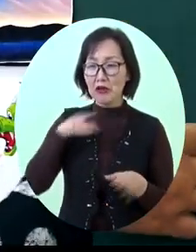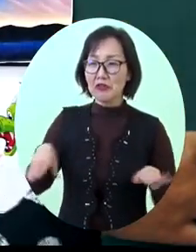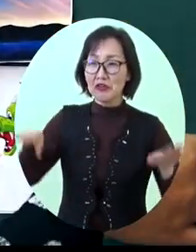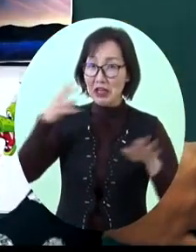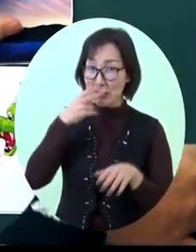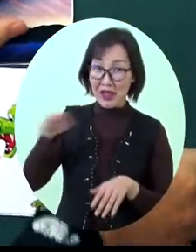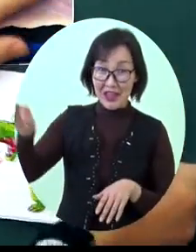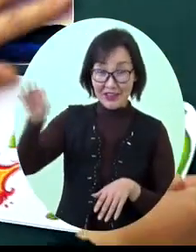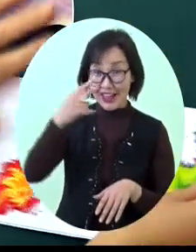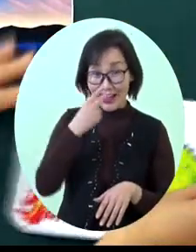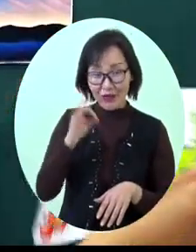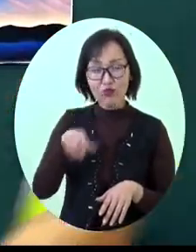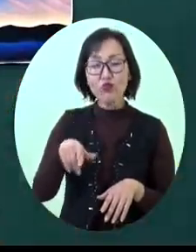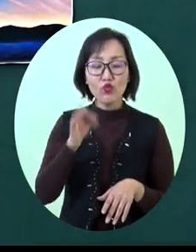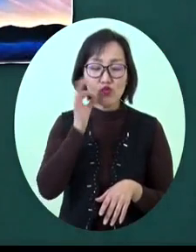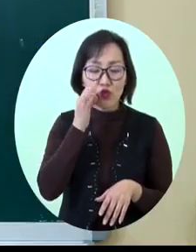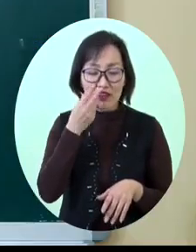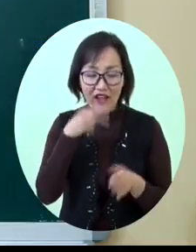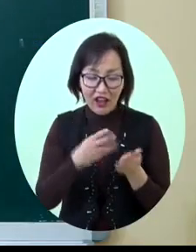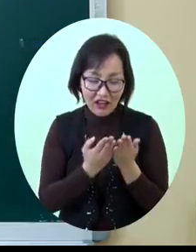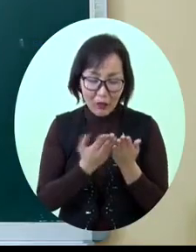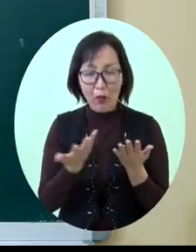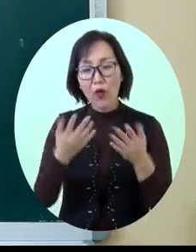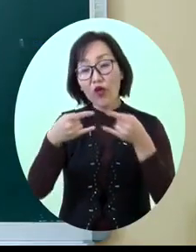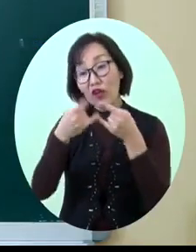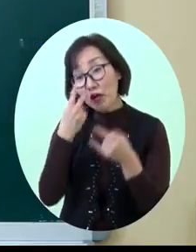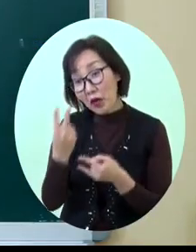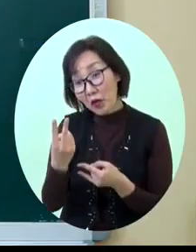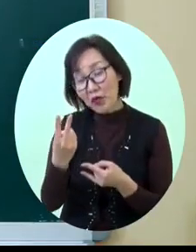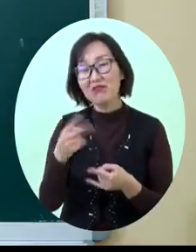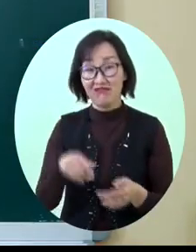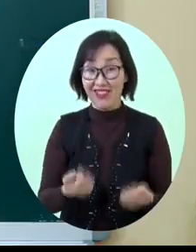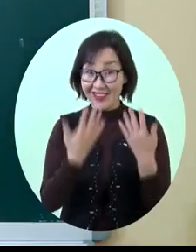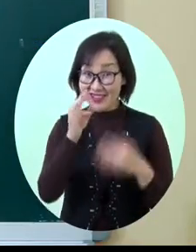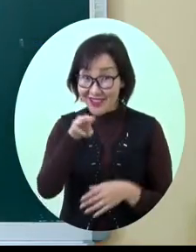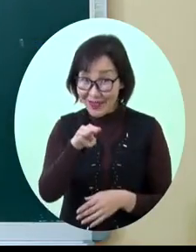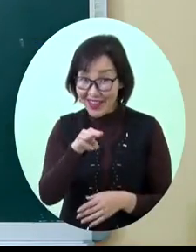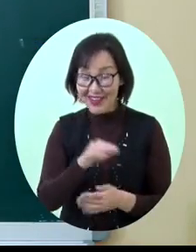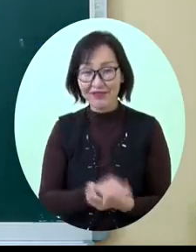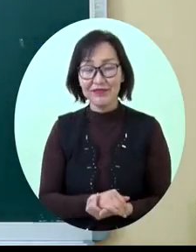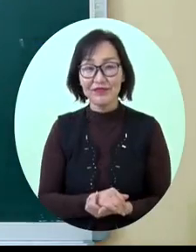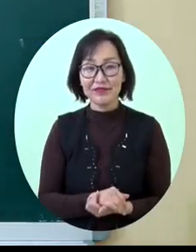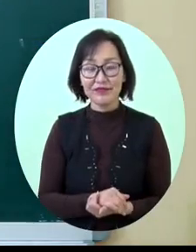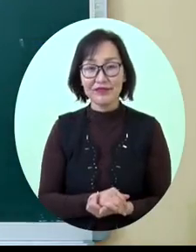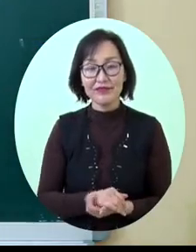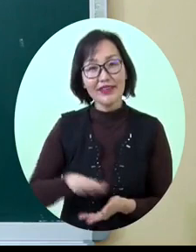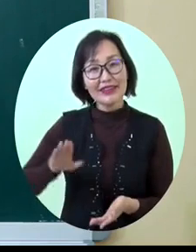зөвхөн үлгэр дээрээс унших буюу зурагтаар киногаар харсан байна. За,